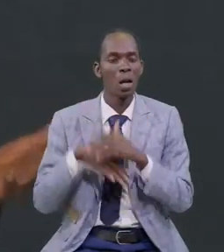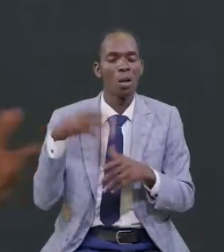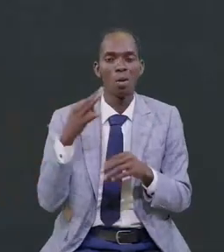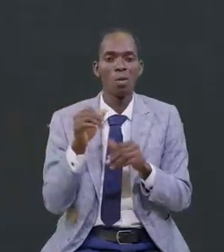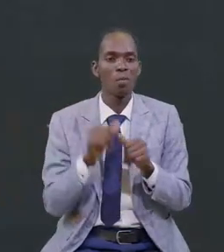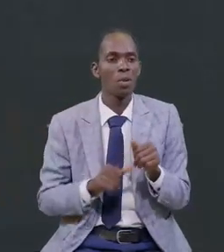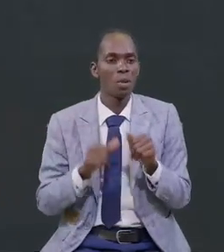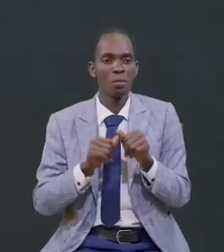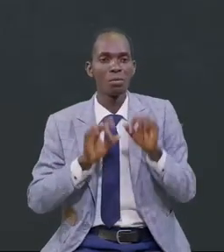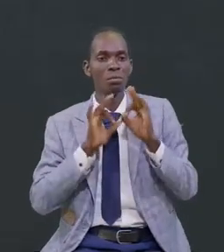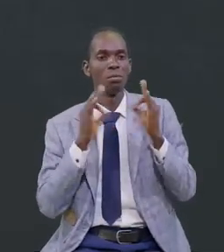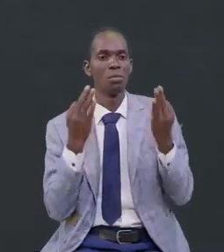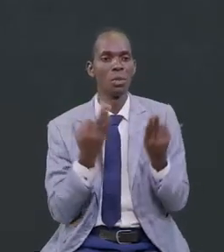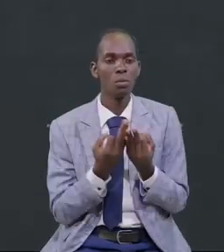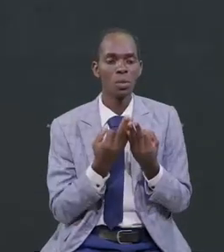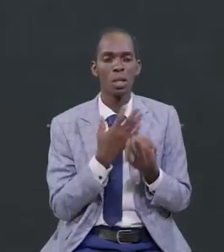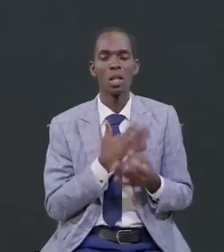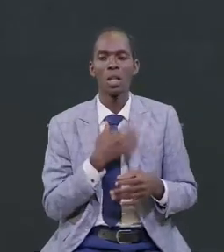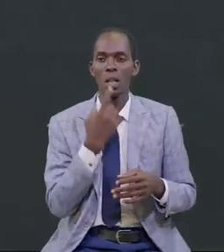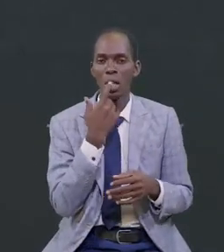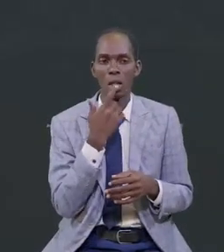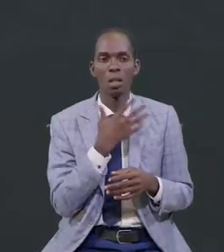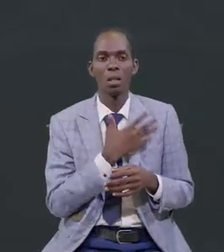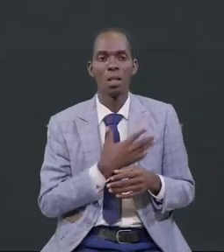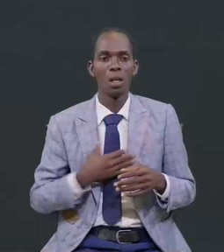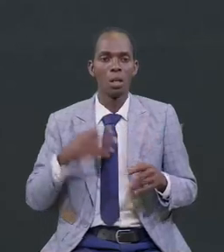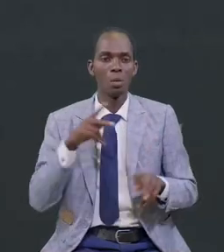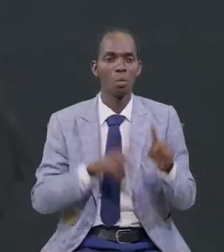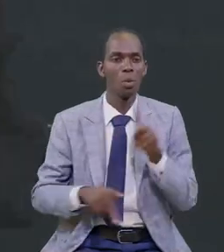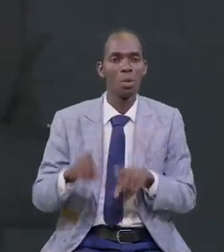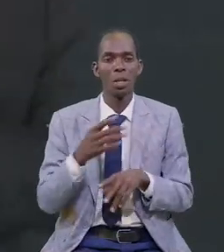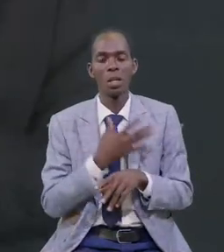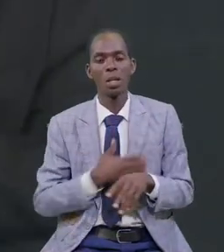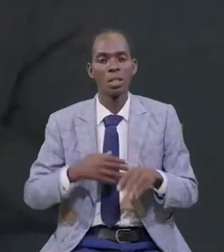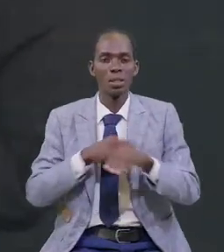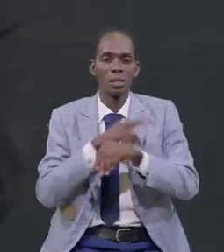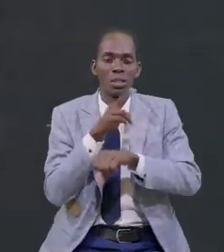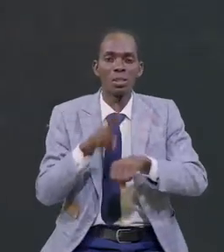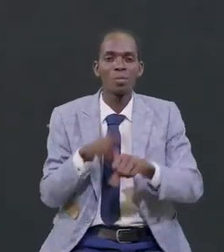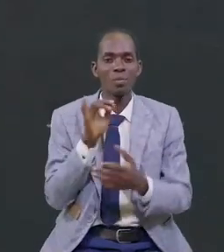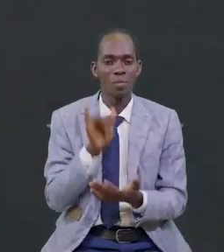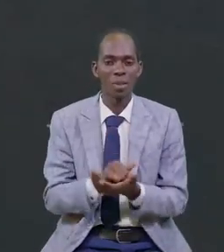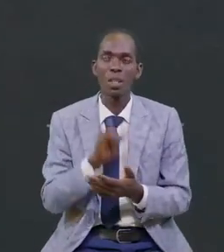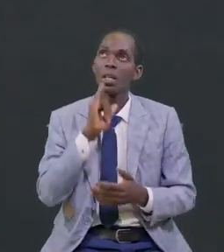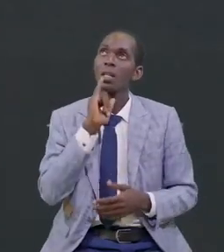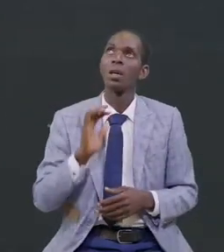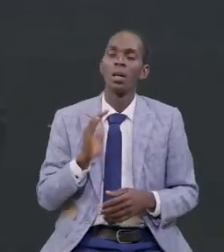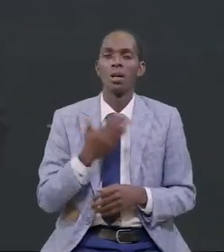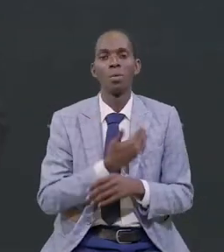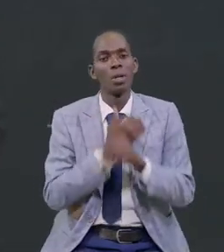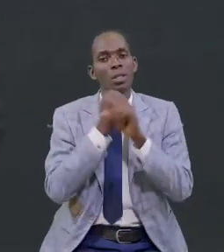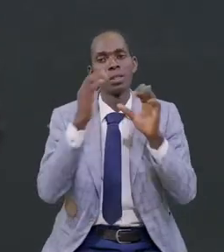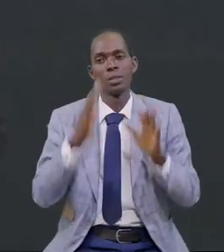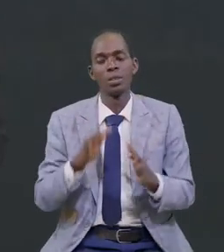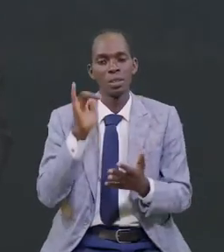tribu de toutes langues de tout peuple et de toute nation c'est notre Sauveur